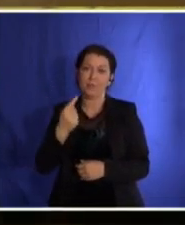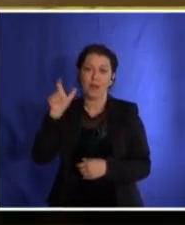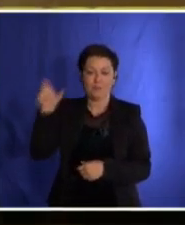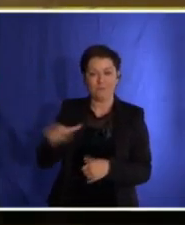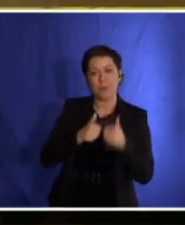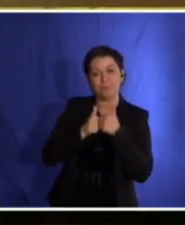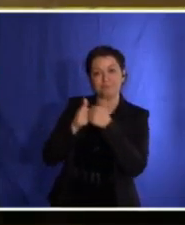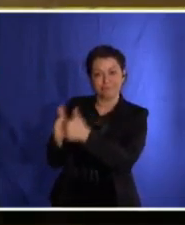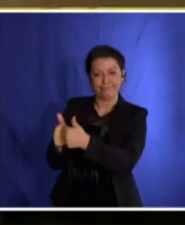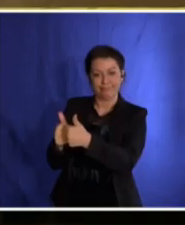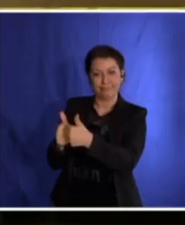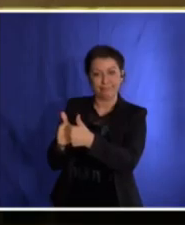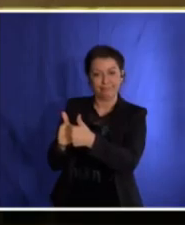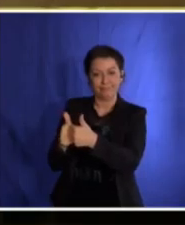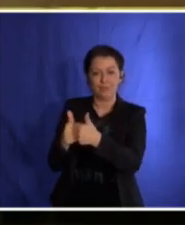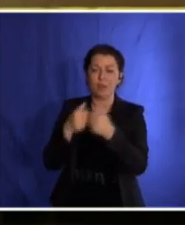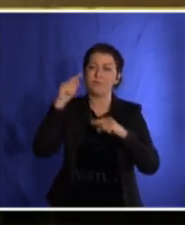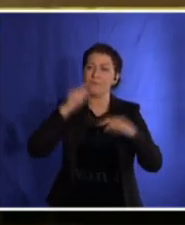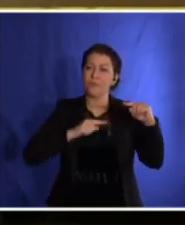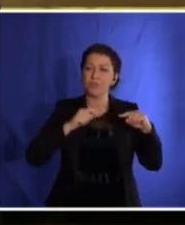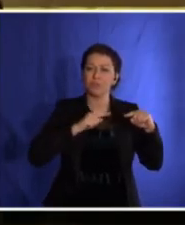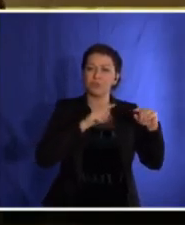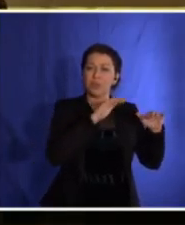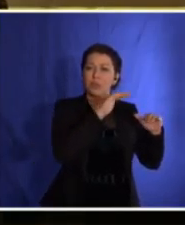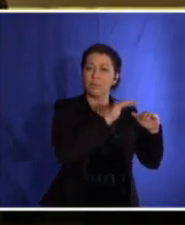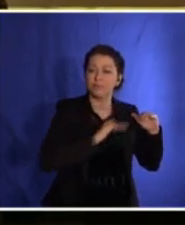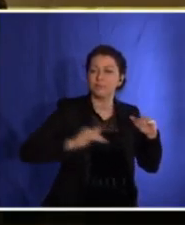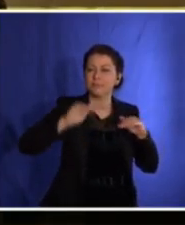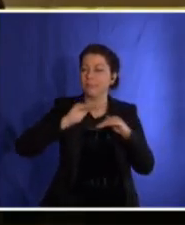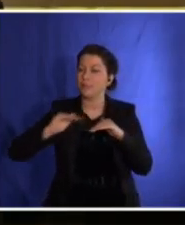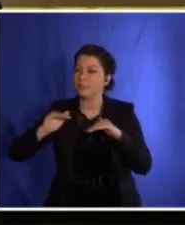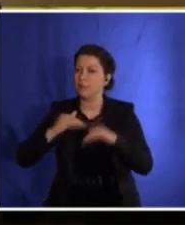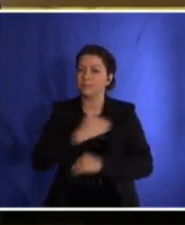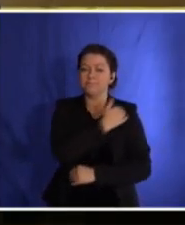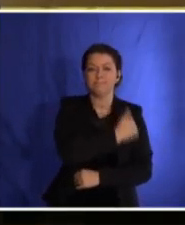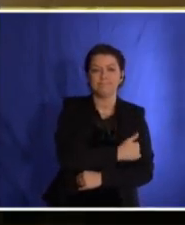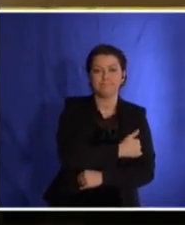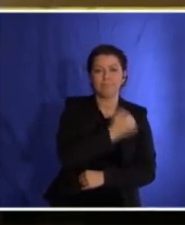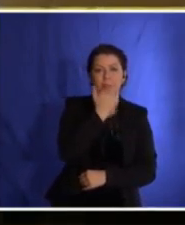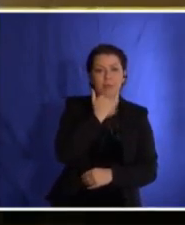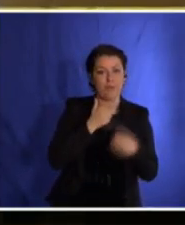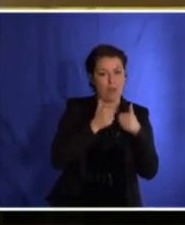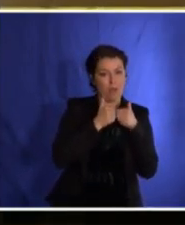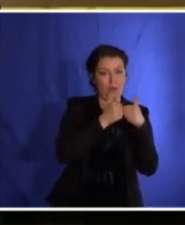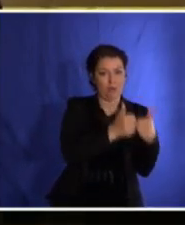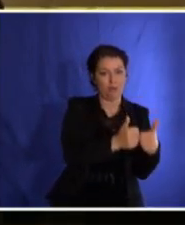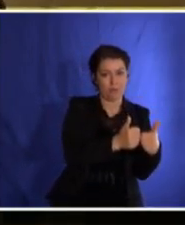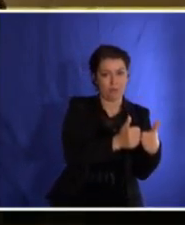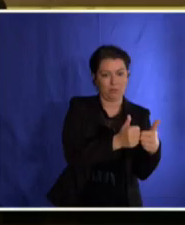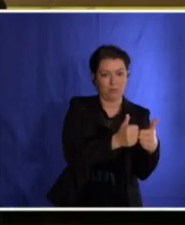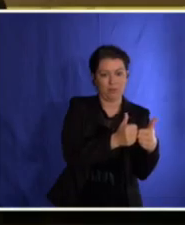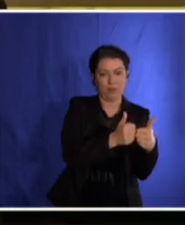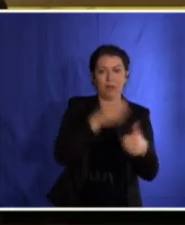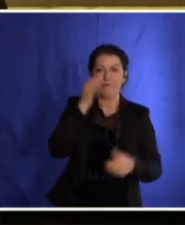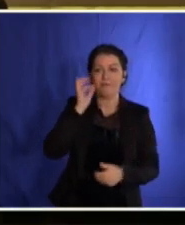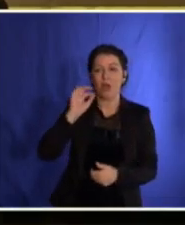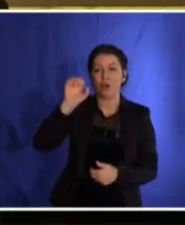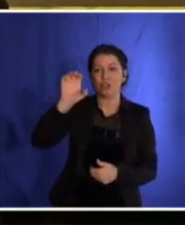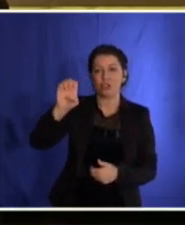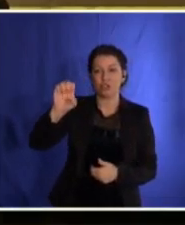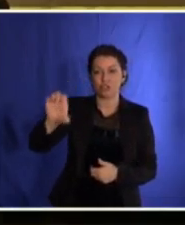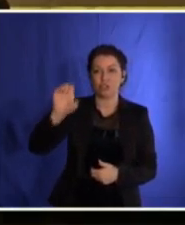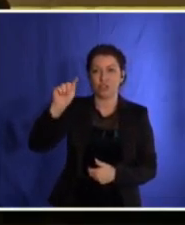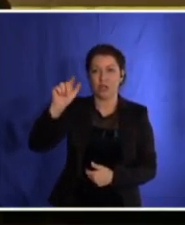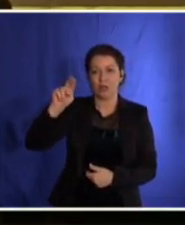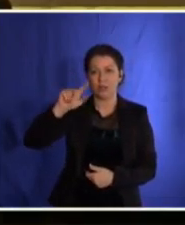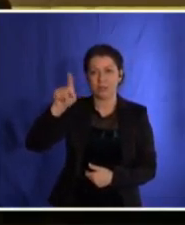Auf unterschiedlichsten Ebenen. Auf der einen Seite privat, Angela Stransky, und auf der